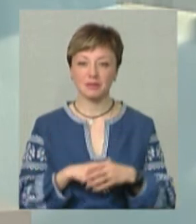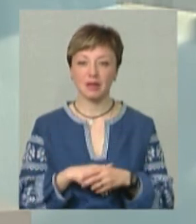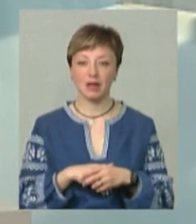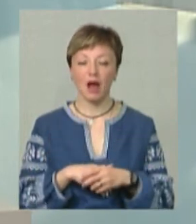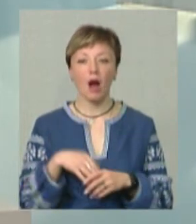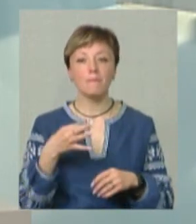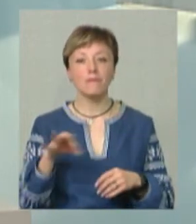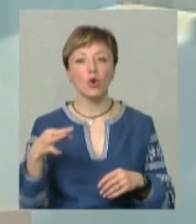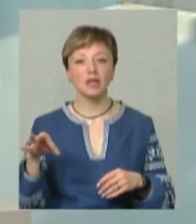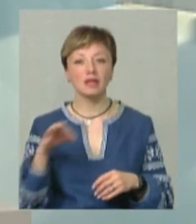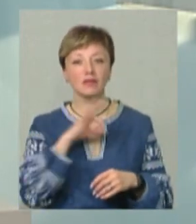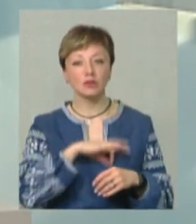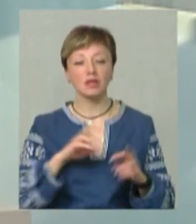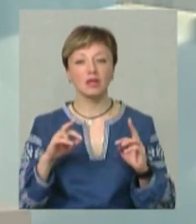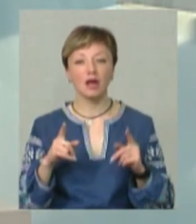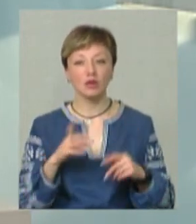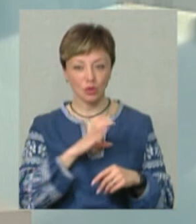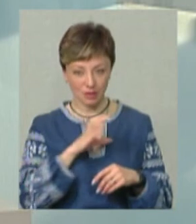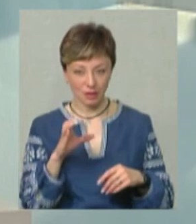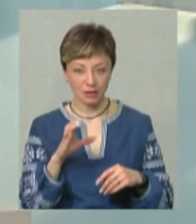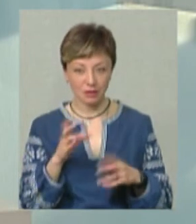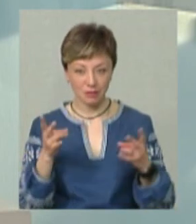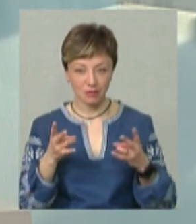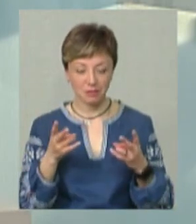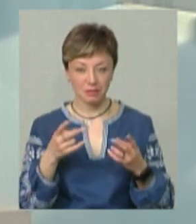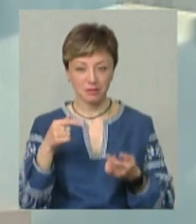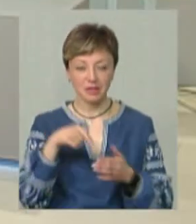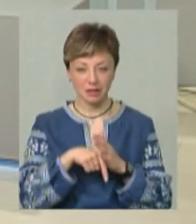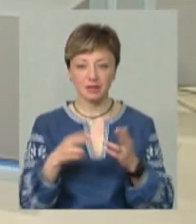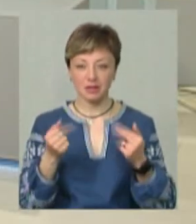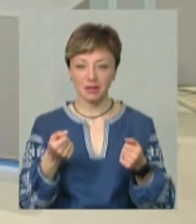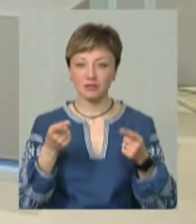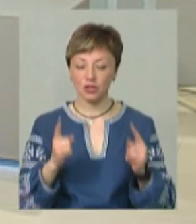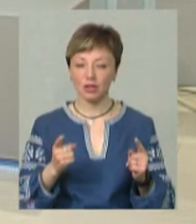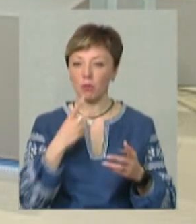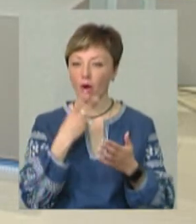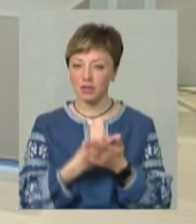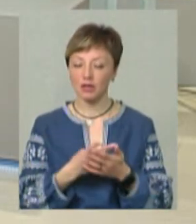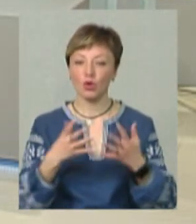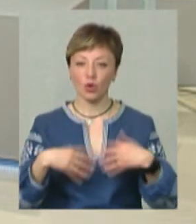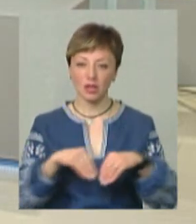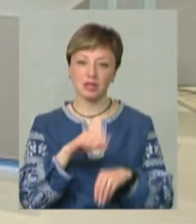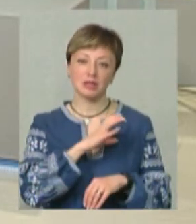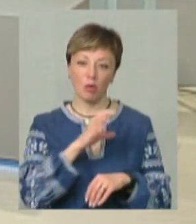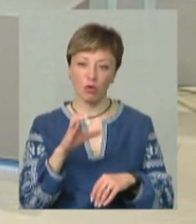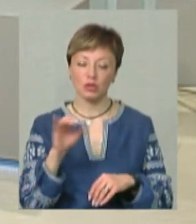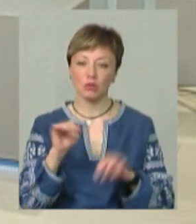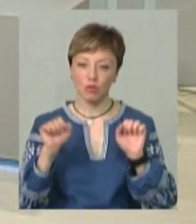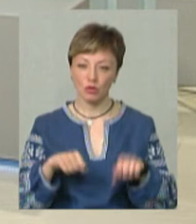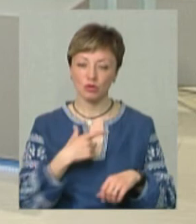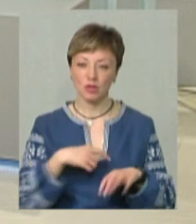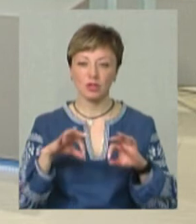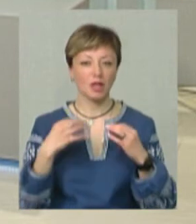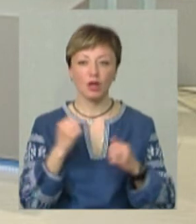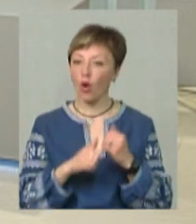форму. А монети використовуються як символ достатку? Звичайно, так. Звичайно, щоб показати, що родина заможня і може собі. Тому